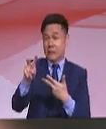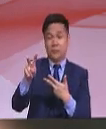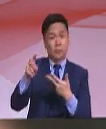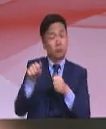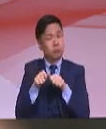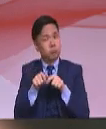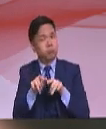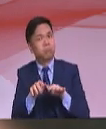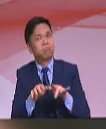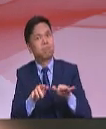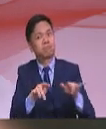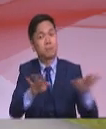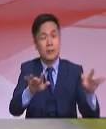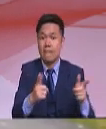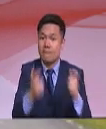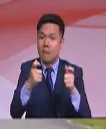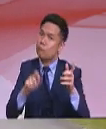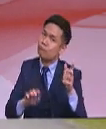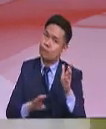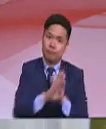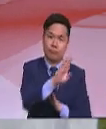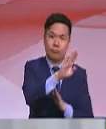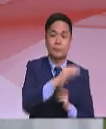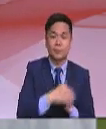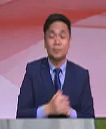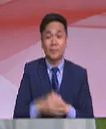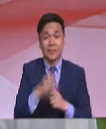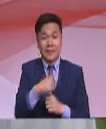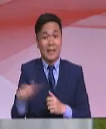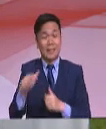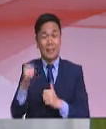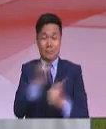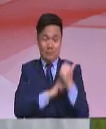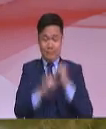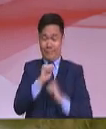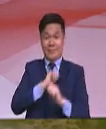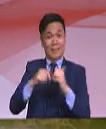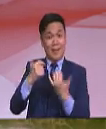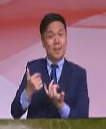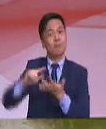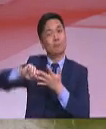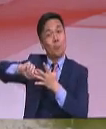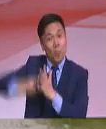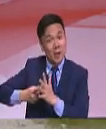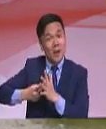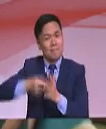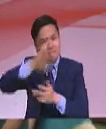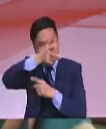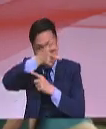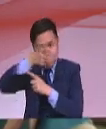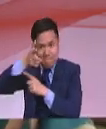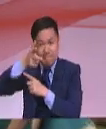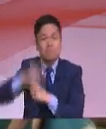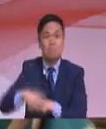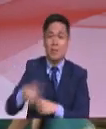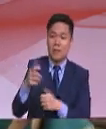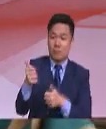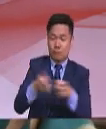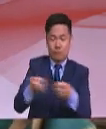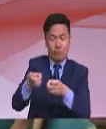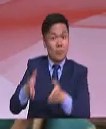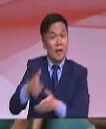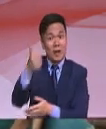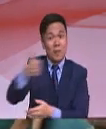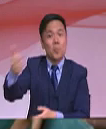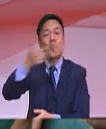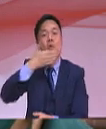dengan begitu pesat. Mewakili penggiat seni yang baru bertapak dalam bidang penyiaran, pengarah muda Syaza